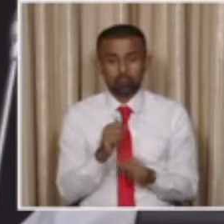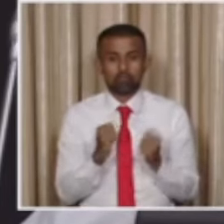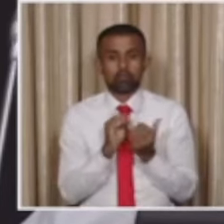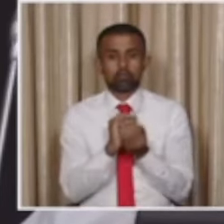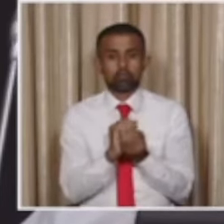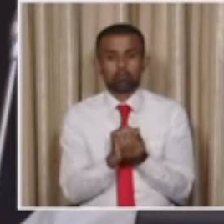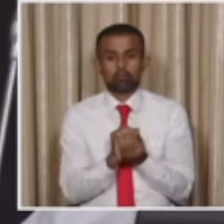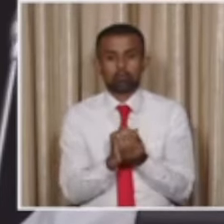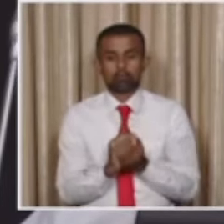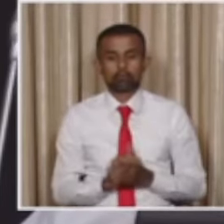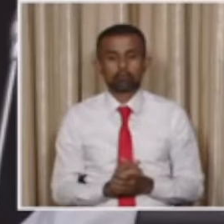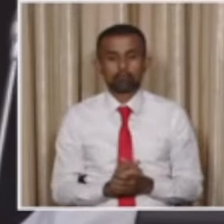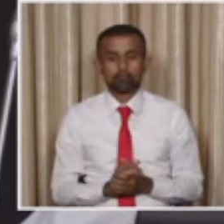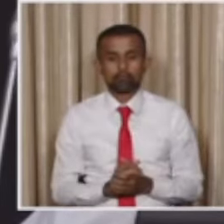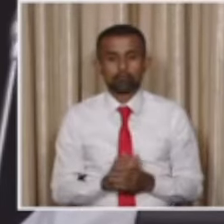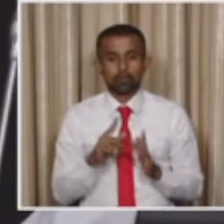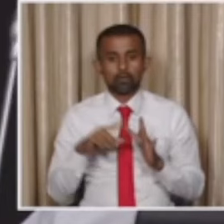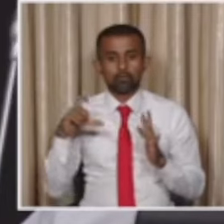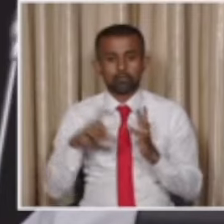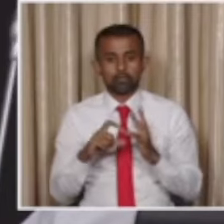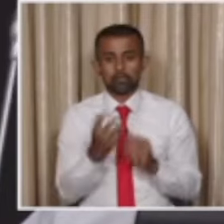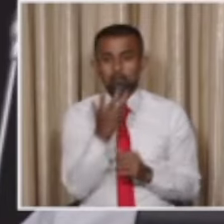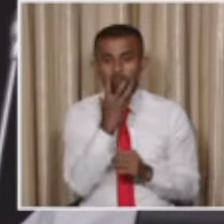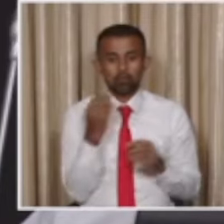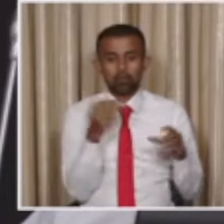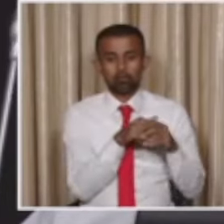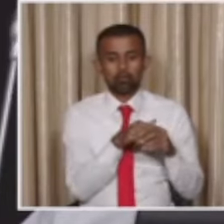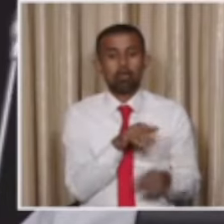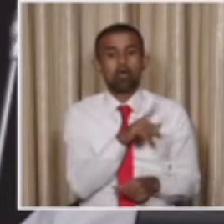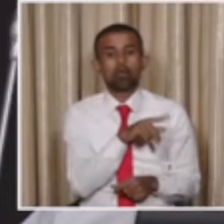බේරුණේ ICU එකට දාලා. කවුද මේක කරලා